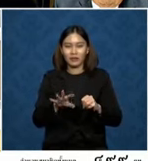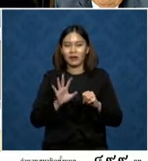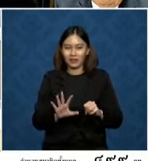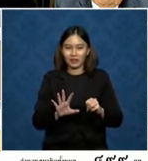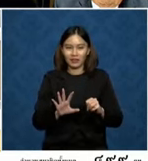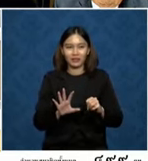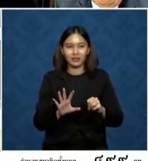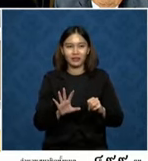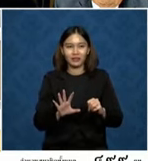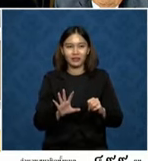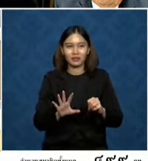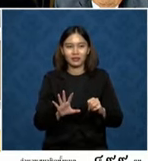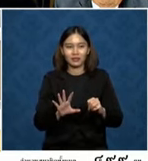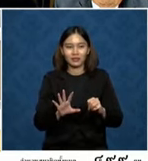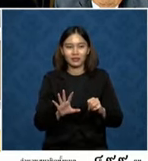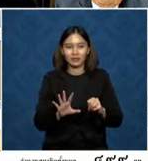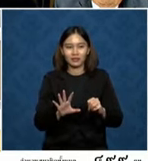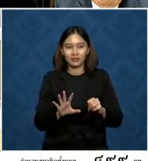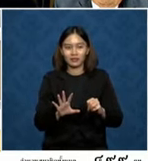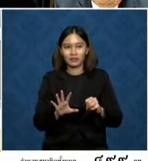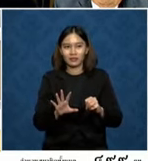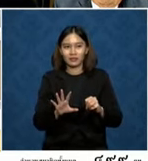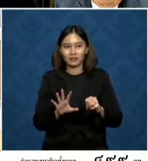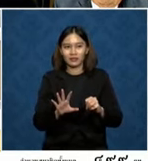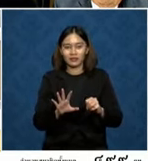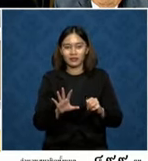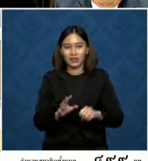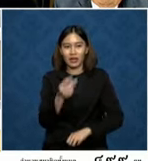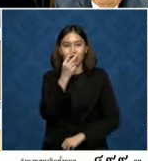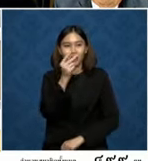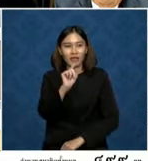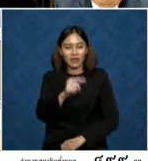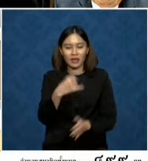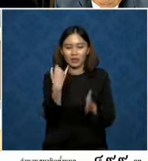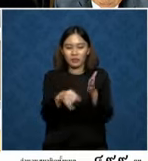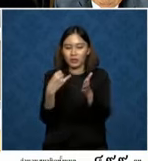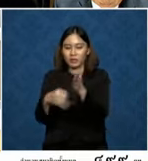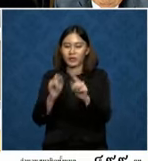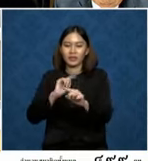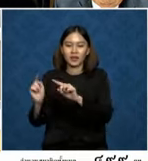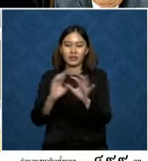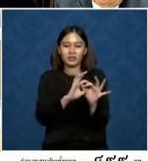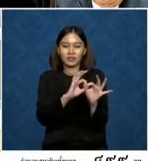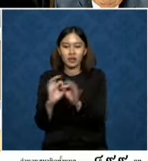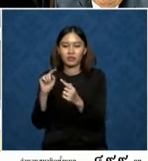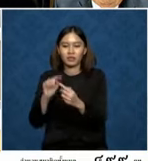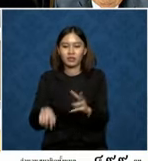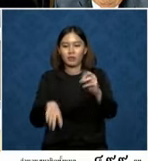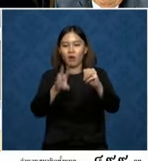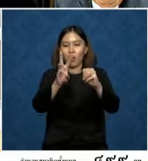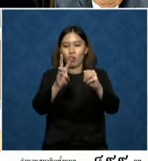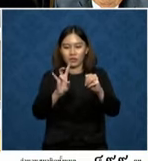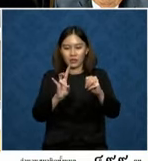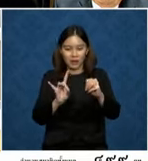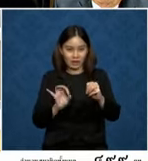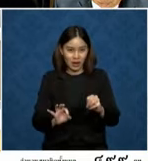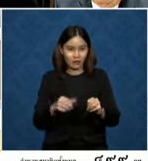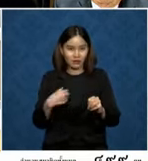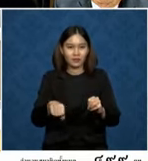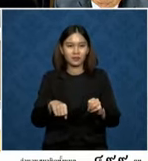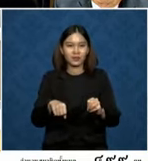5ซึ่งจะชี้ให้เห็นความผิดต่างๆไปจนถึงมาตรา6 7 8 9